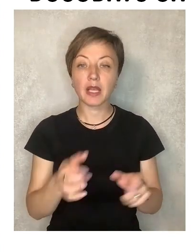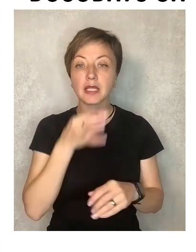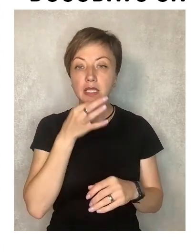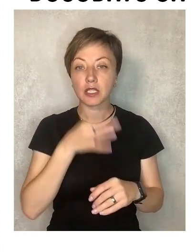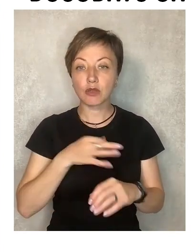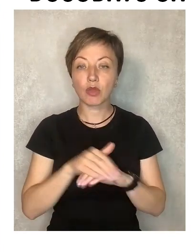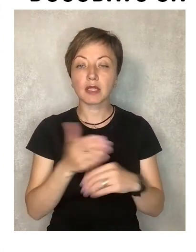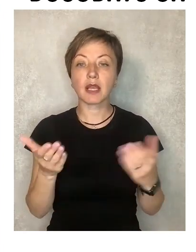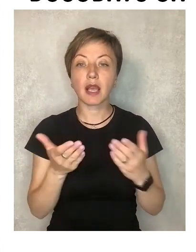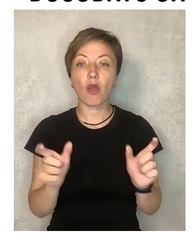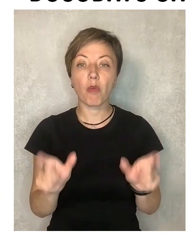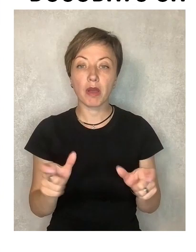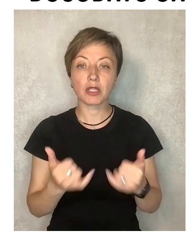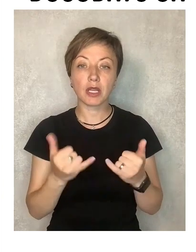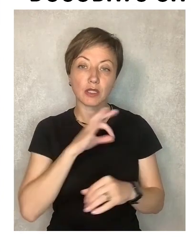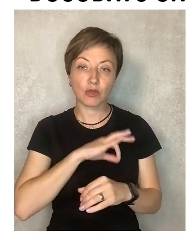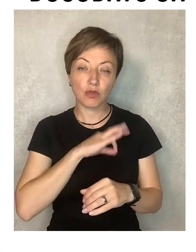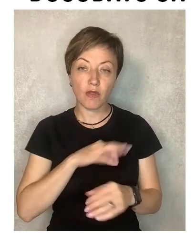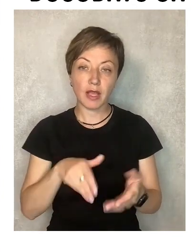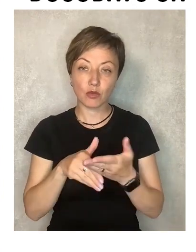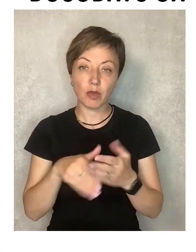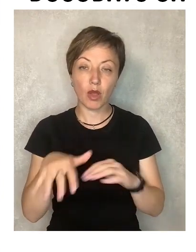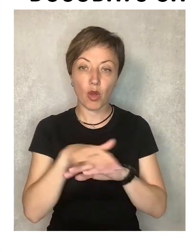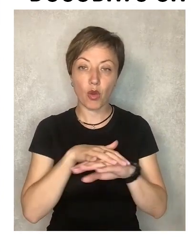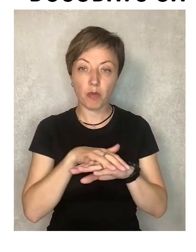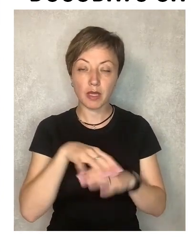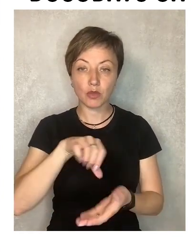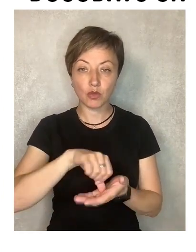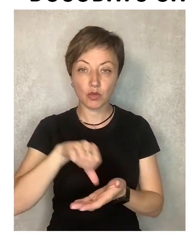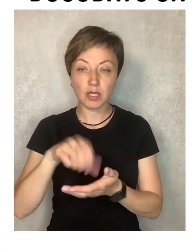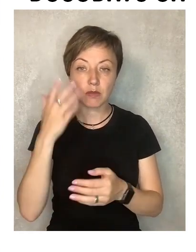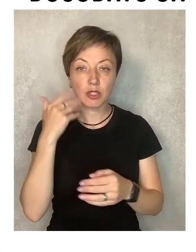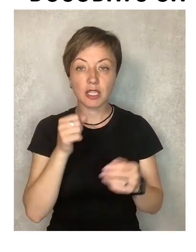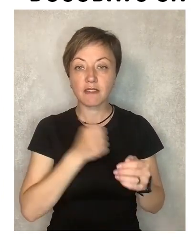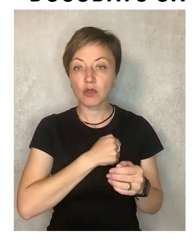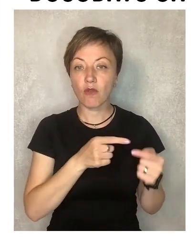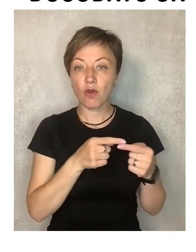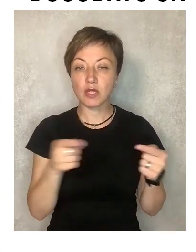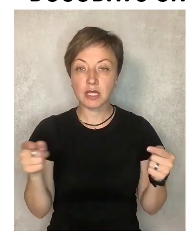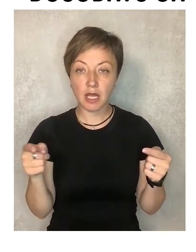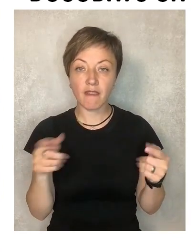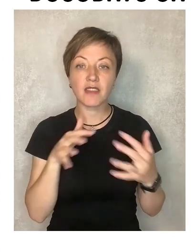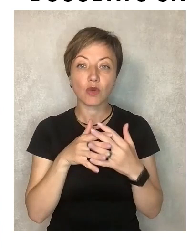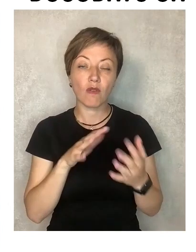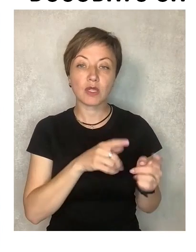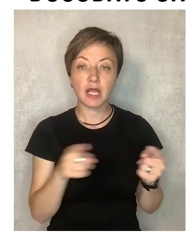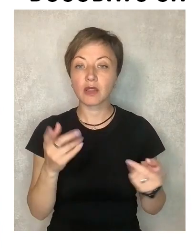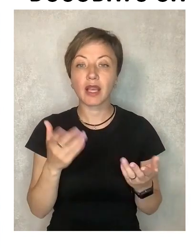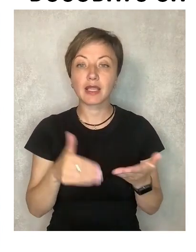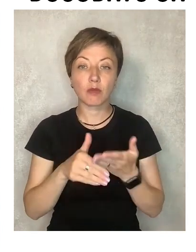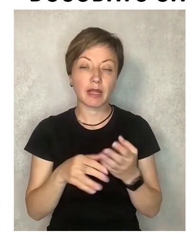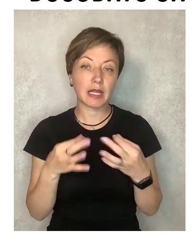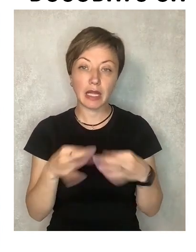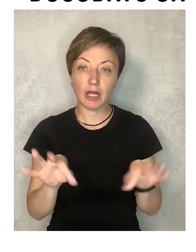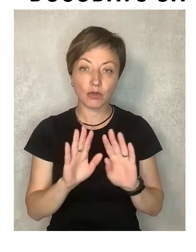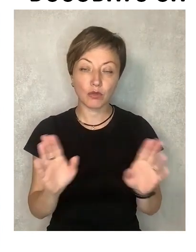існують обмеження для застосування інструментів громадської участі під час військового стану, які інструменти є недоступними, а які